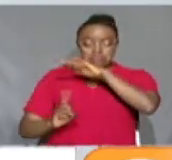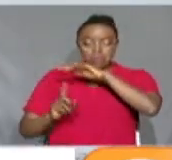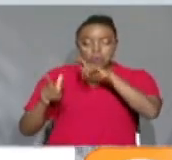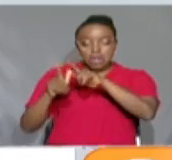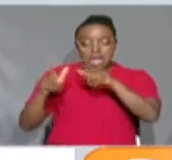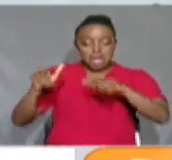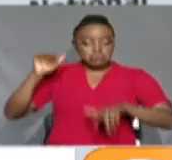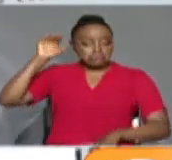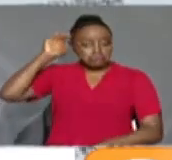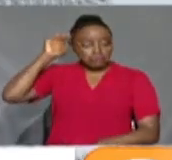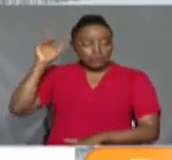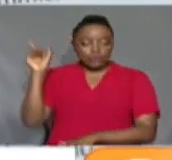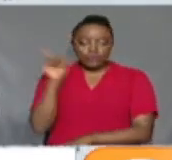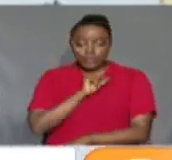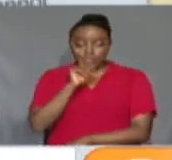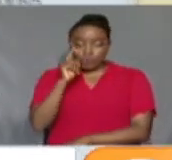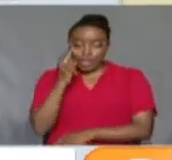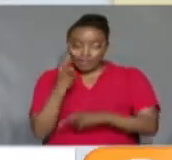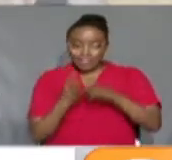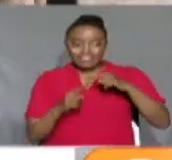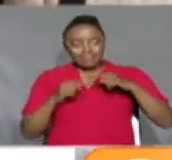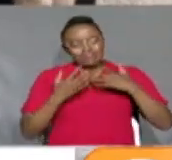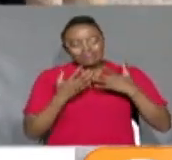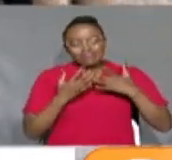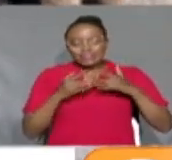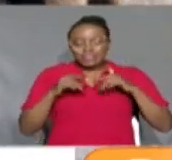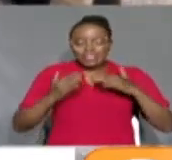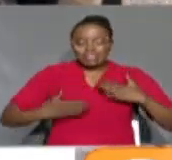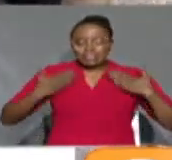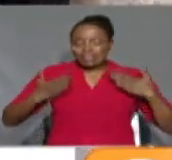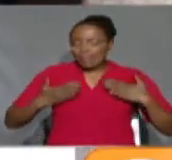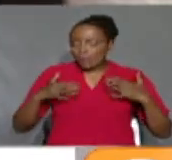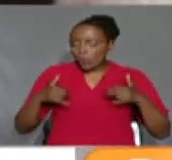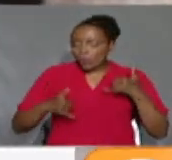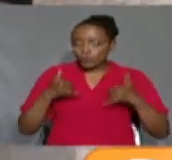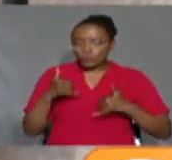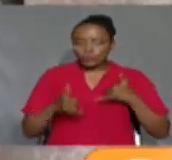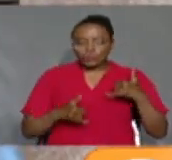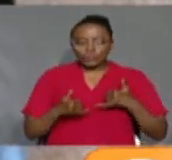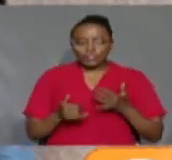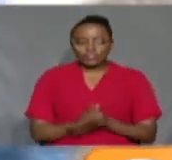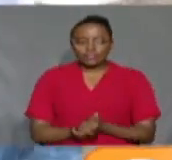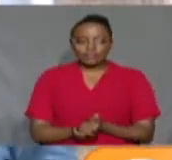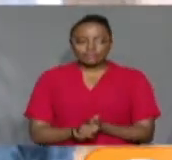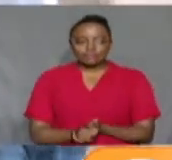sikio angalau wamalize mwaka kwa tabasamu. Makori Ongechi, Runinga ya Citizen.